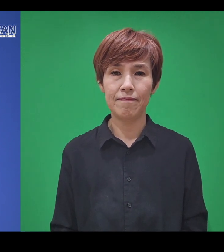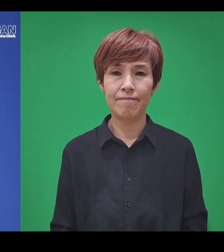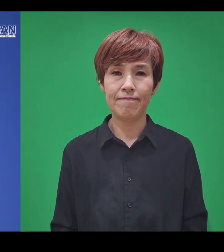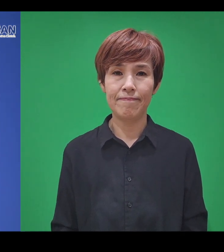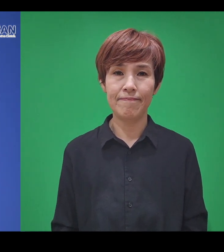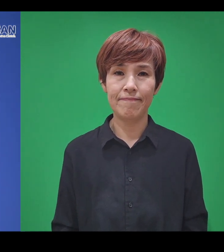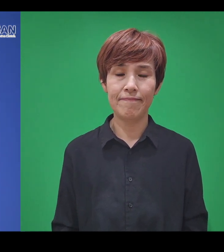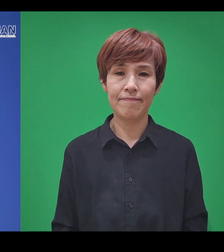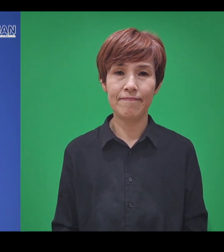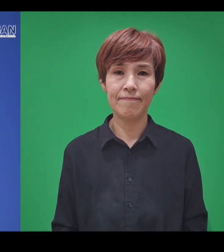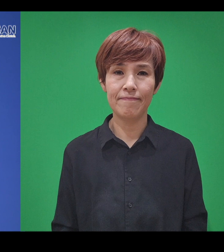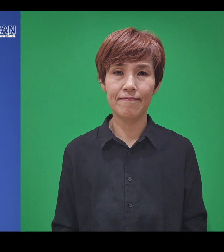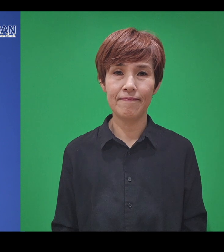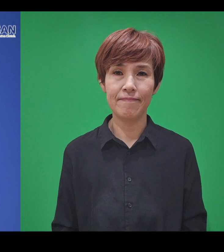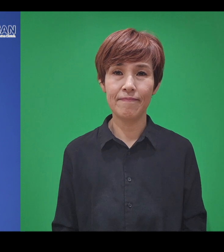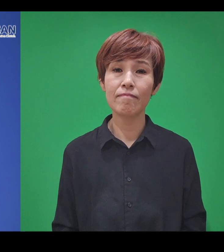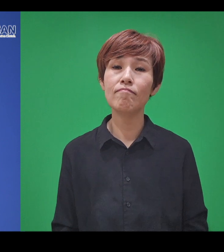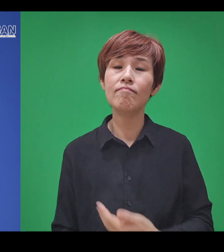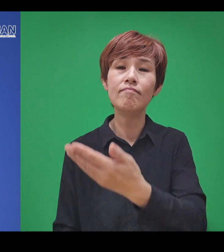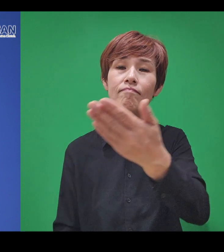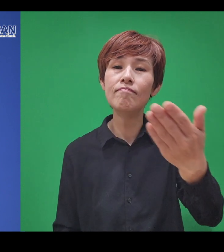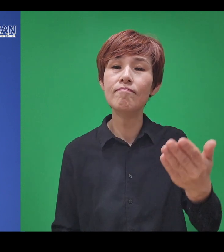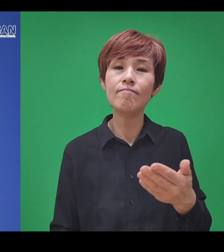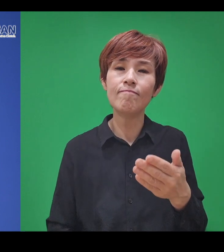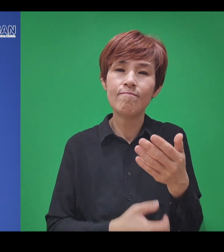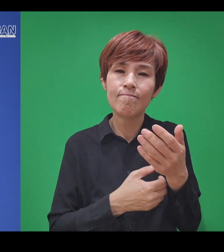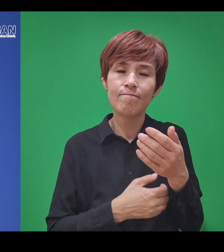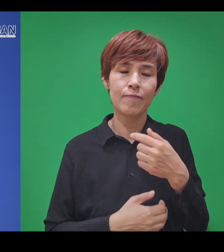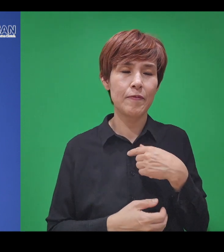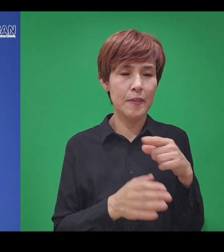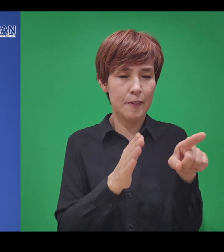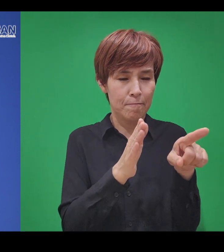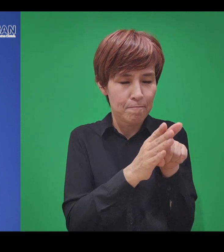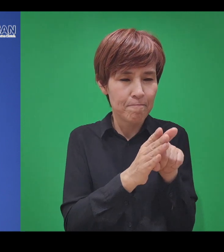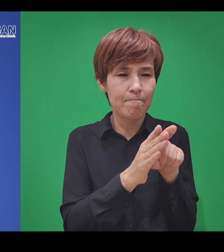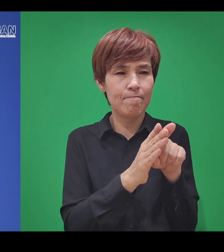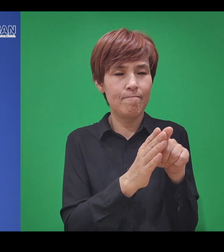저와 여러분은 무엇을 지금 붙들고 있습니까?